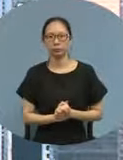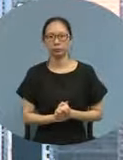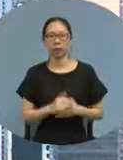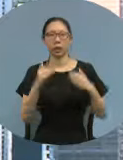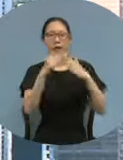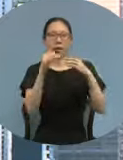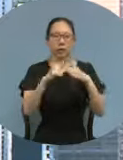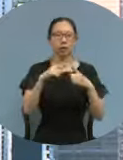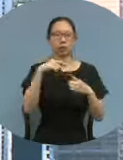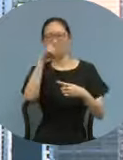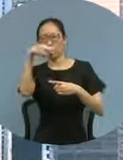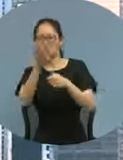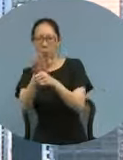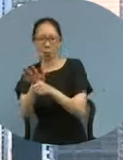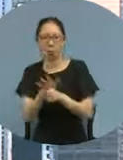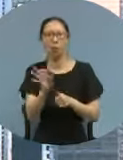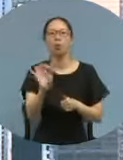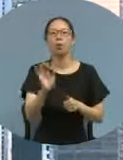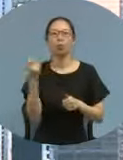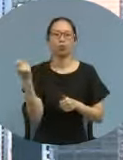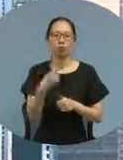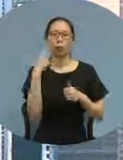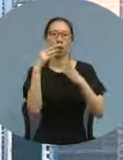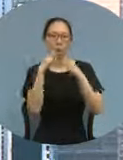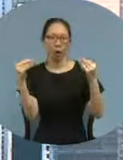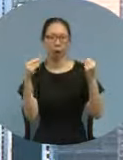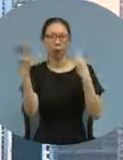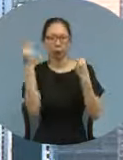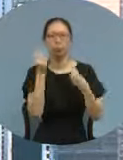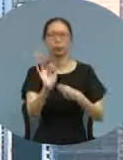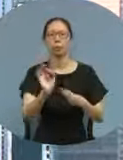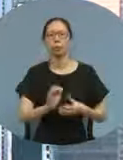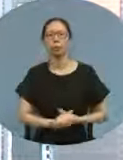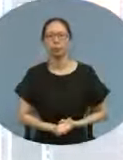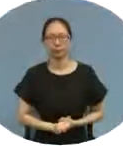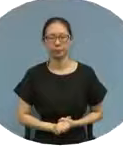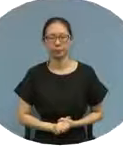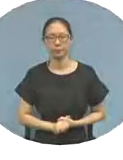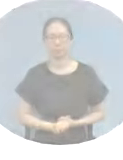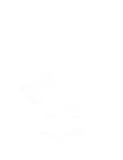收到家屬求助，亦都冇收到台灣嘅信息，